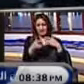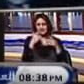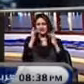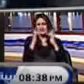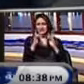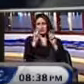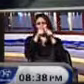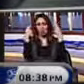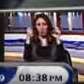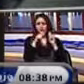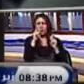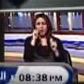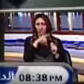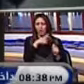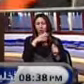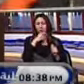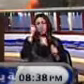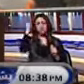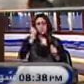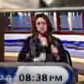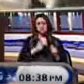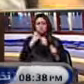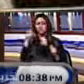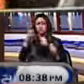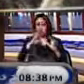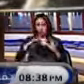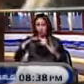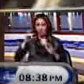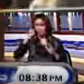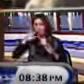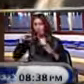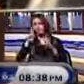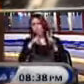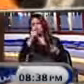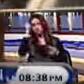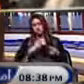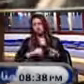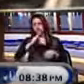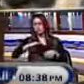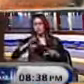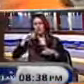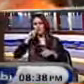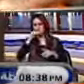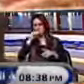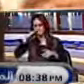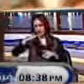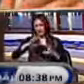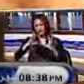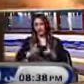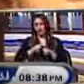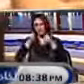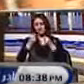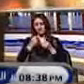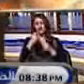الجيزه. اخدوها في الجيزه ماشي مع متابعه بقى، هم منزلين في رمسيس وكده، كان في متابعه وفي مراقبه